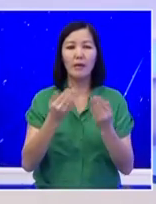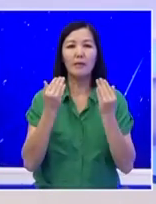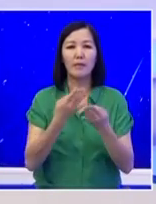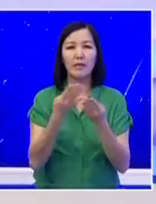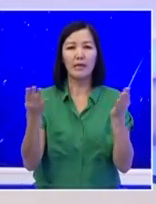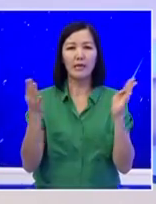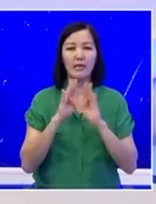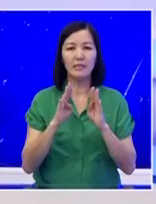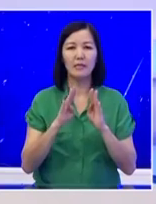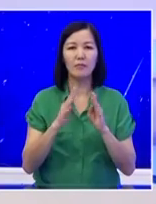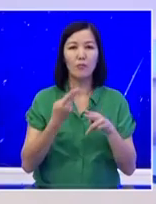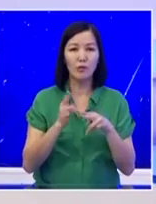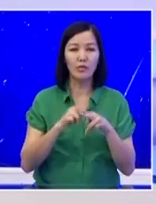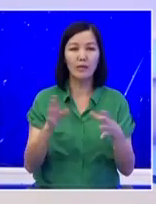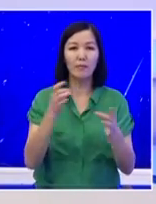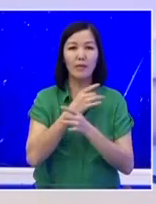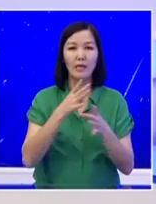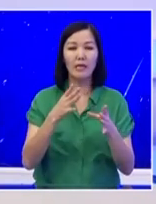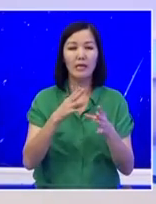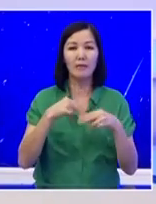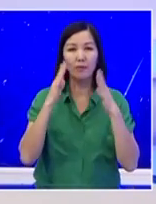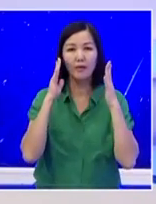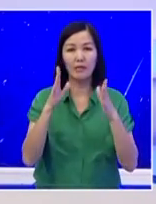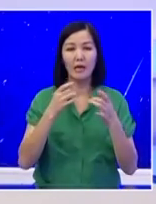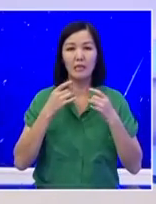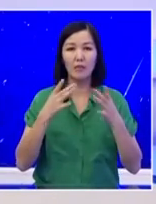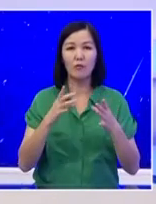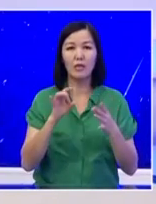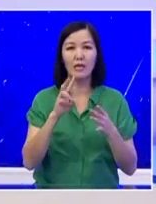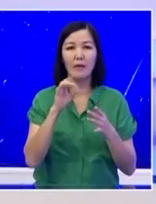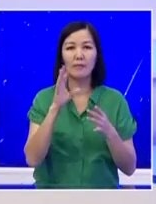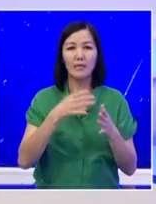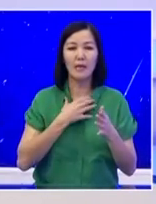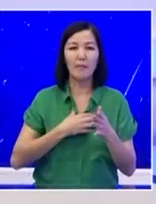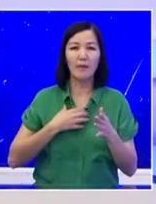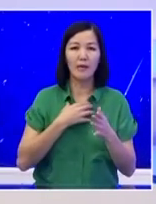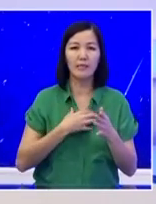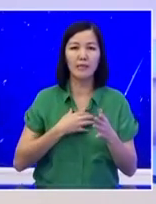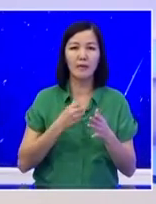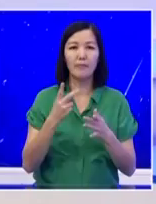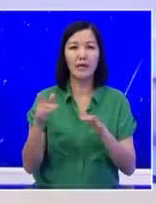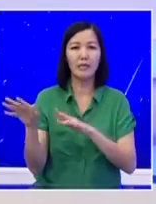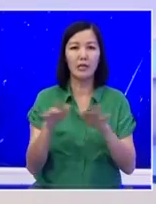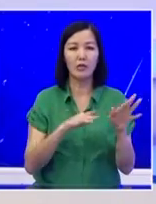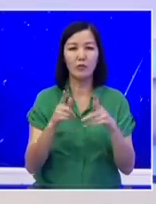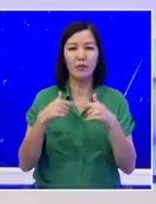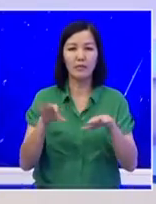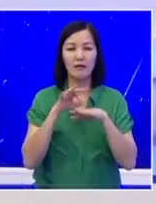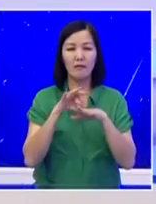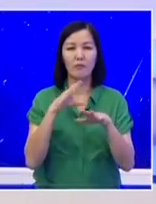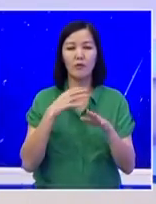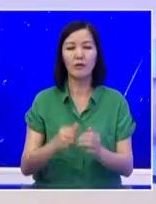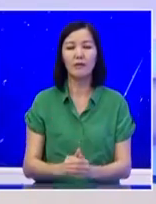Биыл карантин режимі болса да бұл мереке елеусіз қалмады. Жетісуда рәміздердің маңыздылығын айқындайтын бір қатар іс-шара